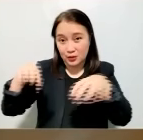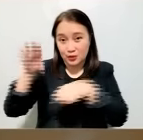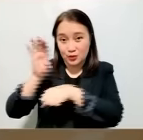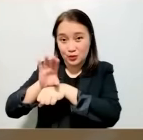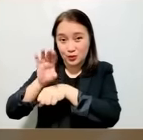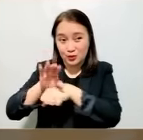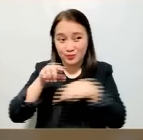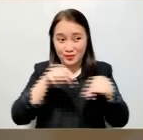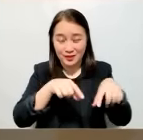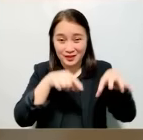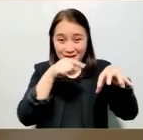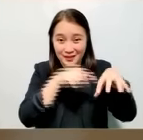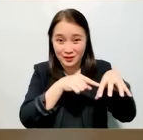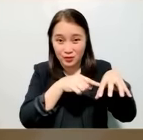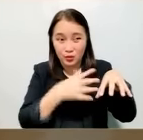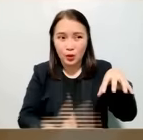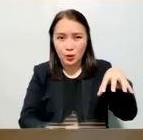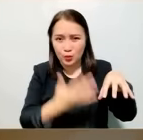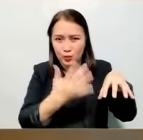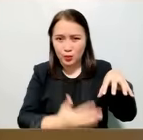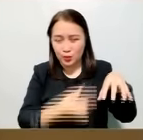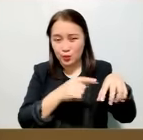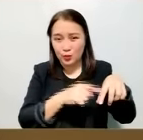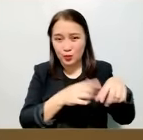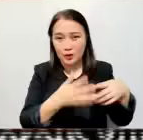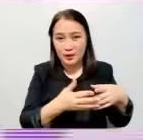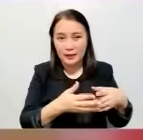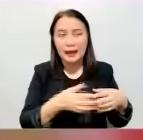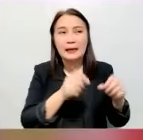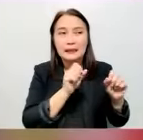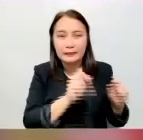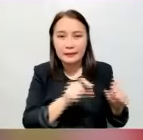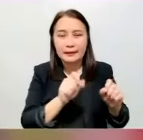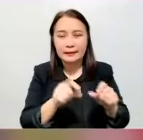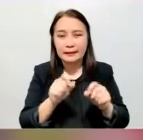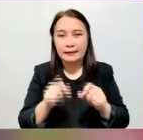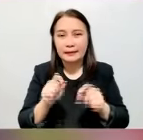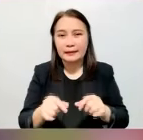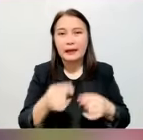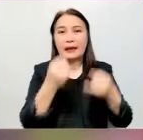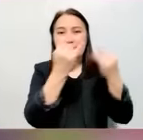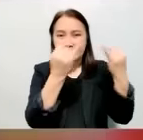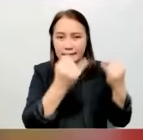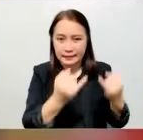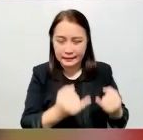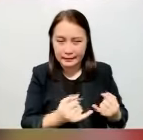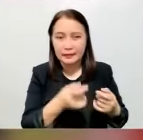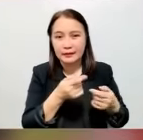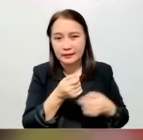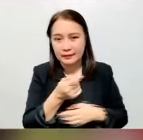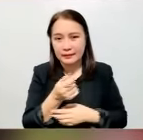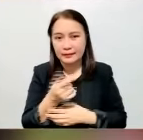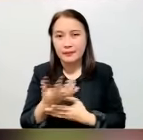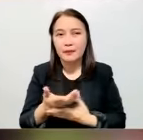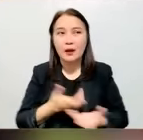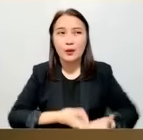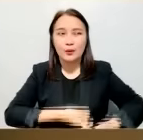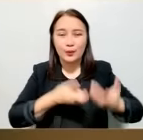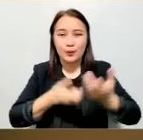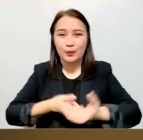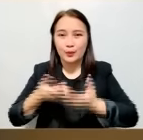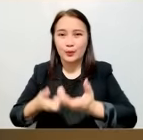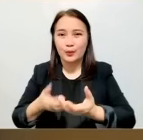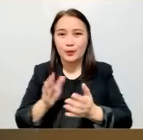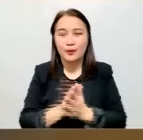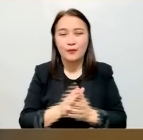nagtitinda ng mga religious articles. Sa tindi ng sunog, rumispondi rin ang mga bombero mula San Jacinto, Lawak